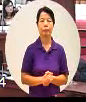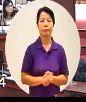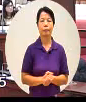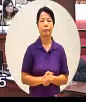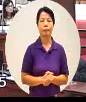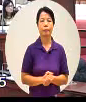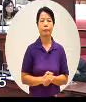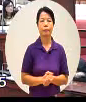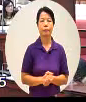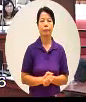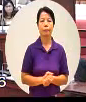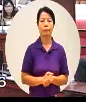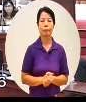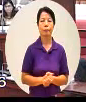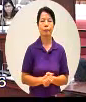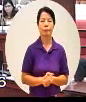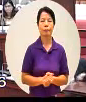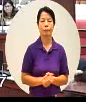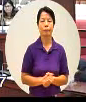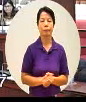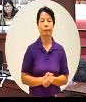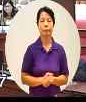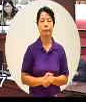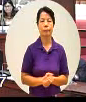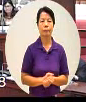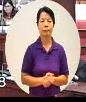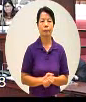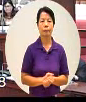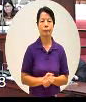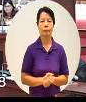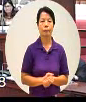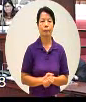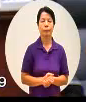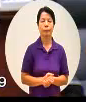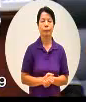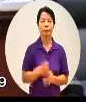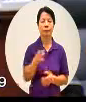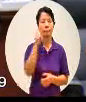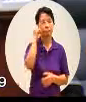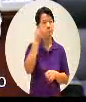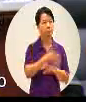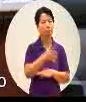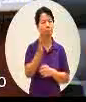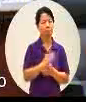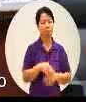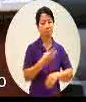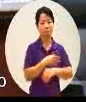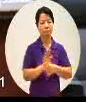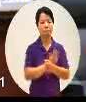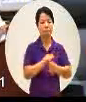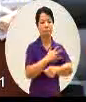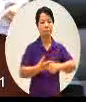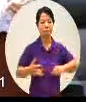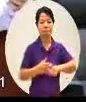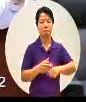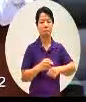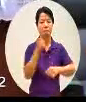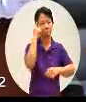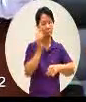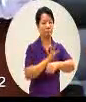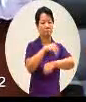不？奇怪，足少呢？你们从来没有想过爱河的源头在哪里哦？不会想看卖